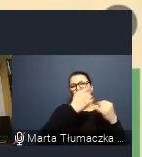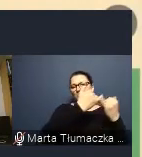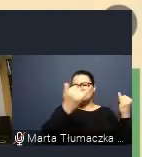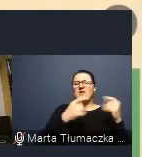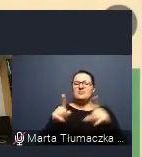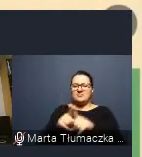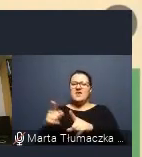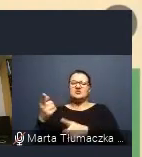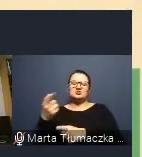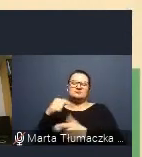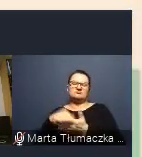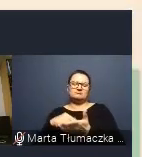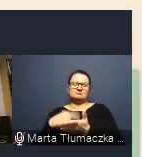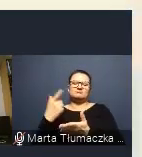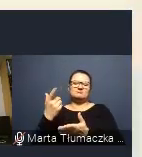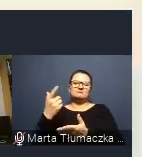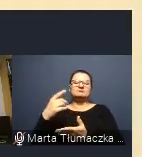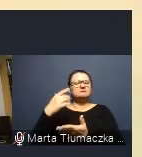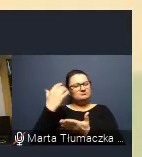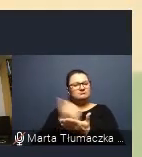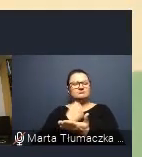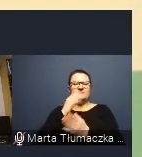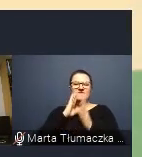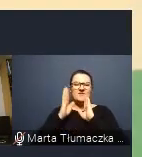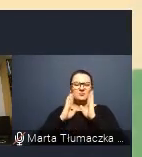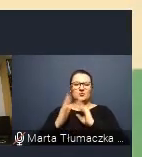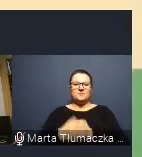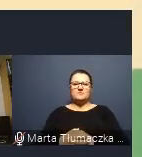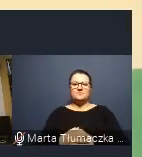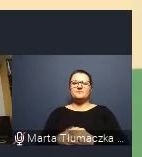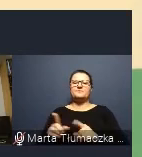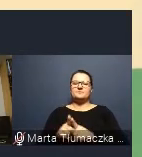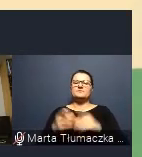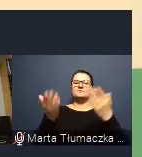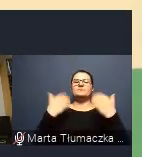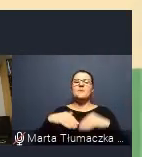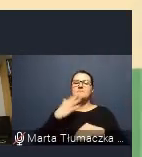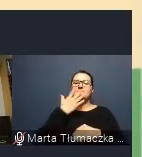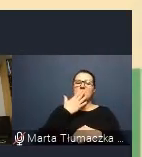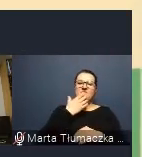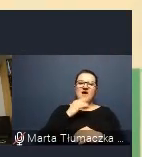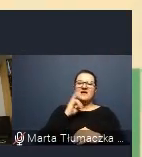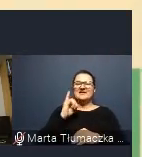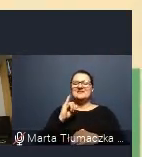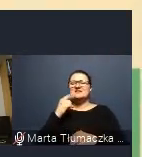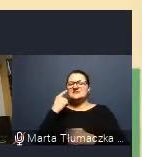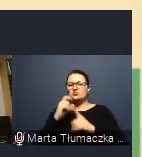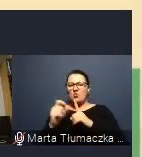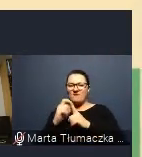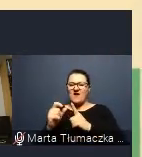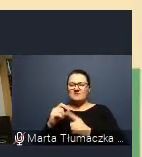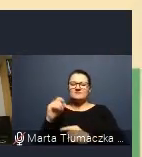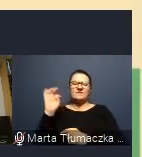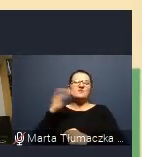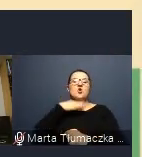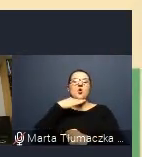Talent. Następnie korzystałam również z Mowa i słowa pani Anny Mężyk, logopedy. Ja